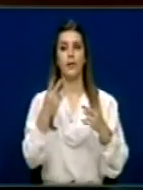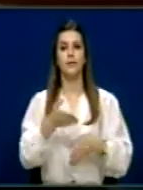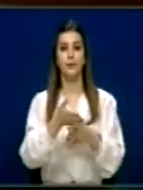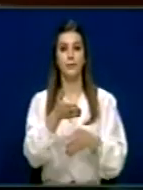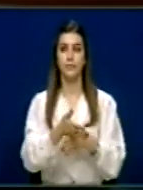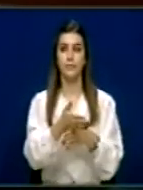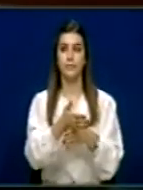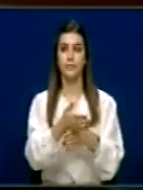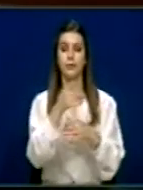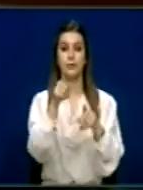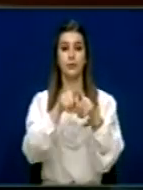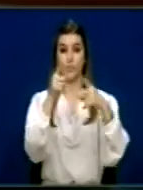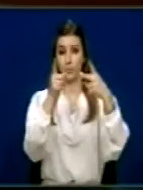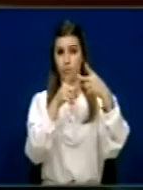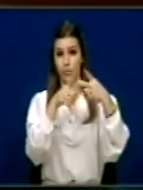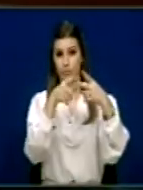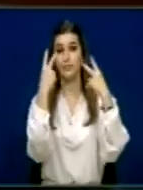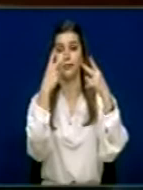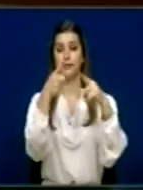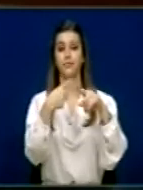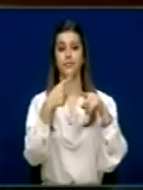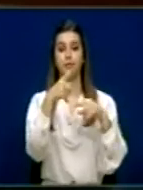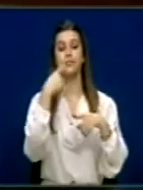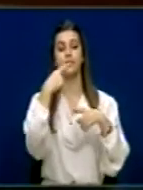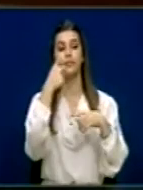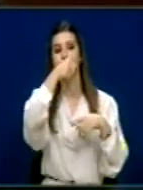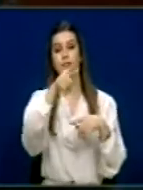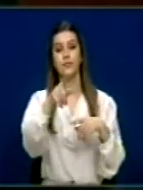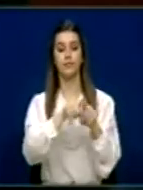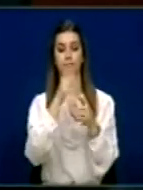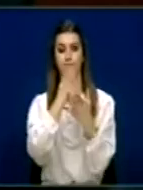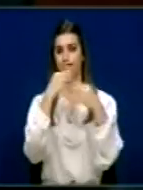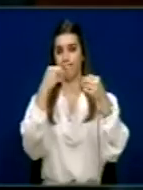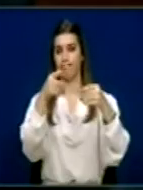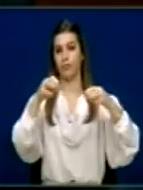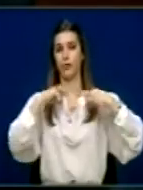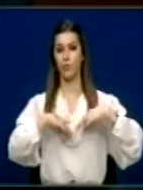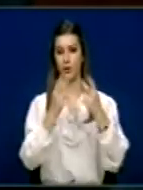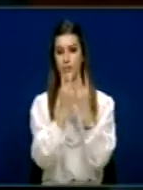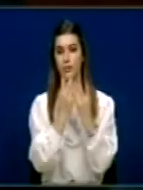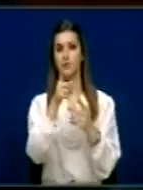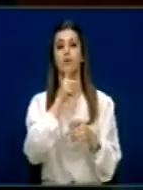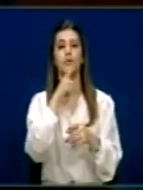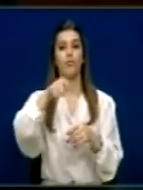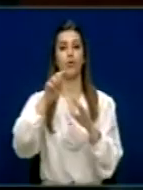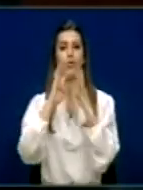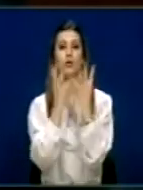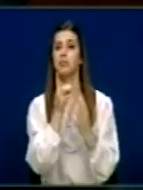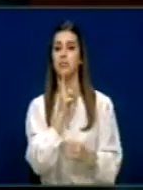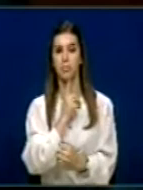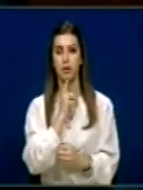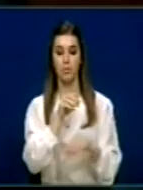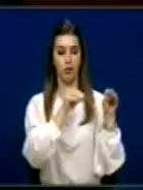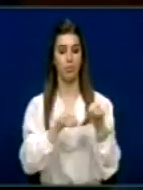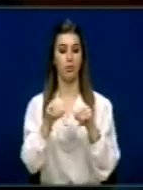ndihmojmë. Një çështje e dytë është shumë e rëndësishme në këtë drejtim është ato që e përmend edhe ju zoti kryetar, pra mosplotësimi i bordit, i cili po zvaritet tash